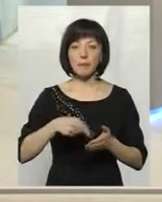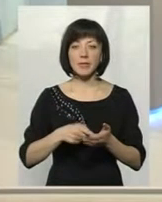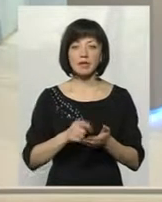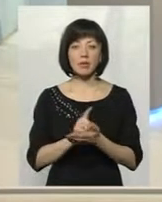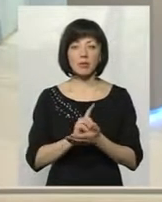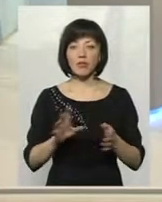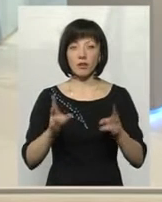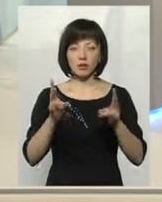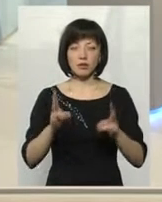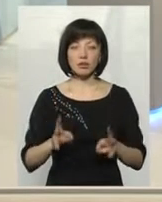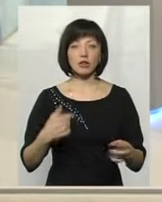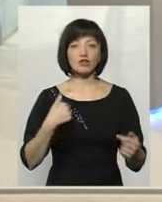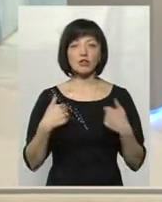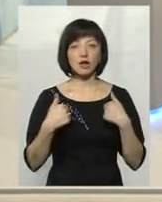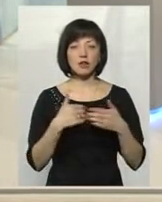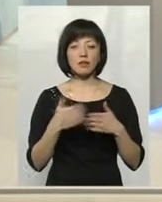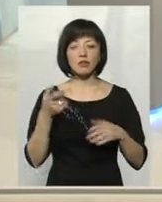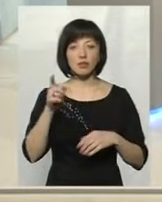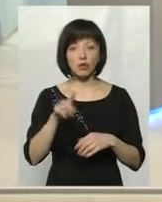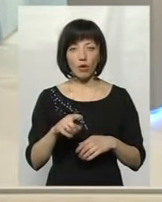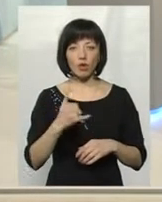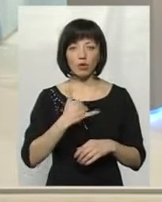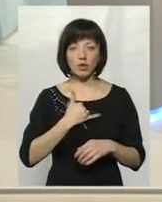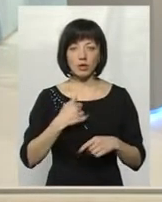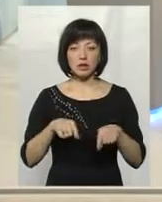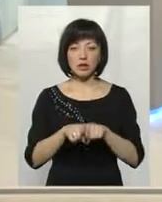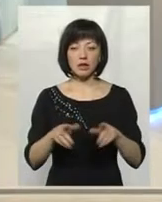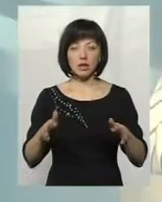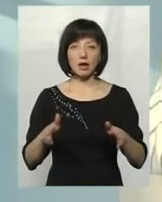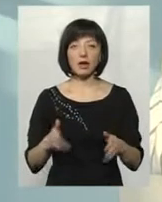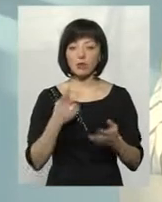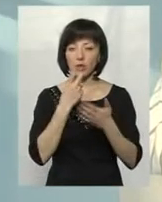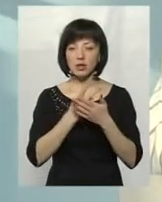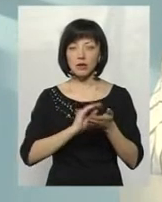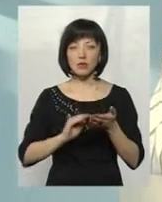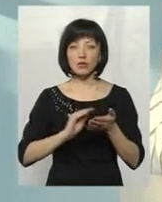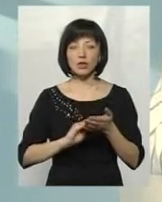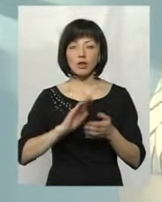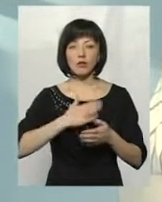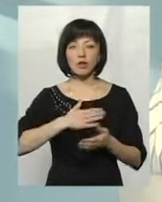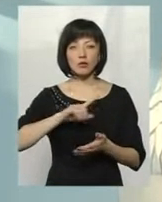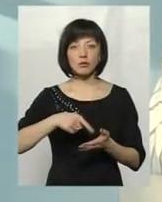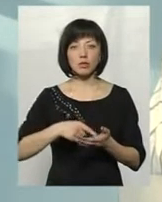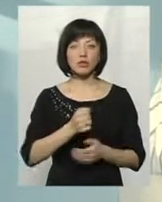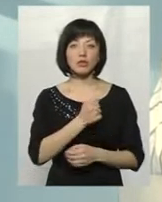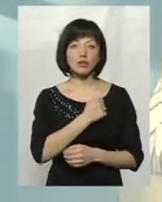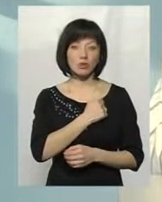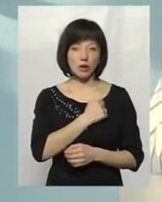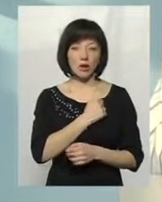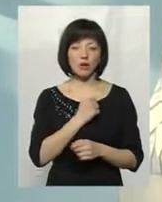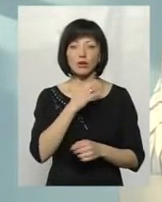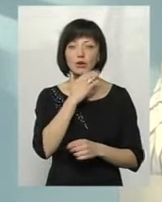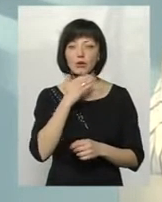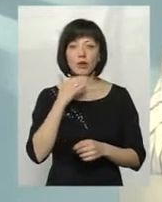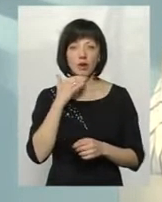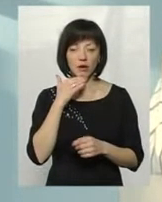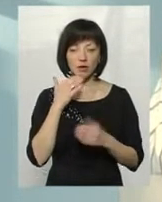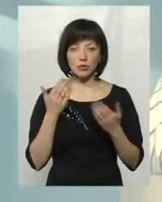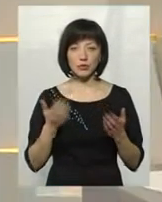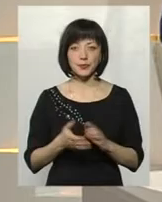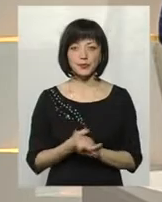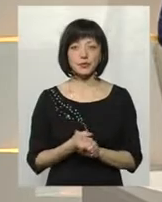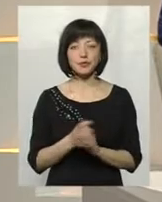повинно потерпати від того, що в нас... А таких ділянок, яку ви показали в сюжеті в нашому місті, на жаль, дуже багато. Достатньо.